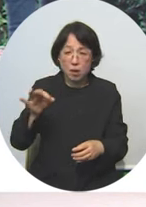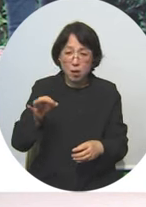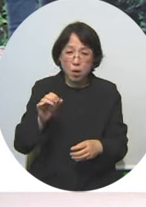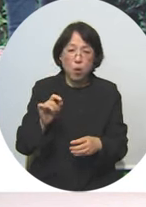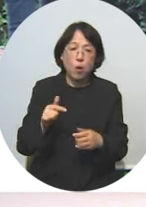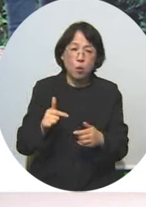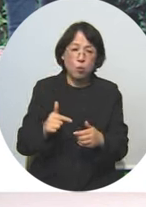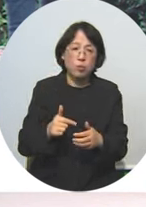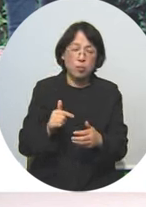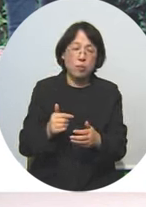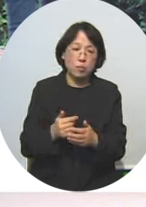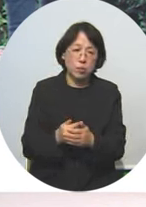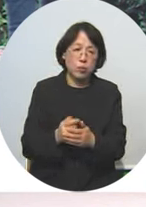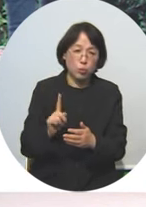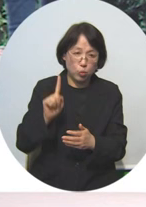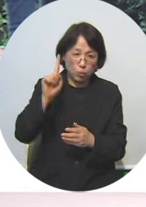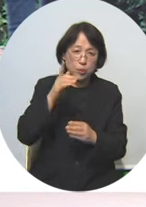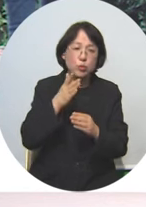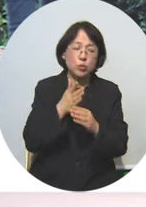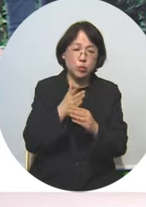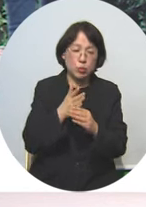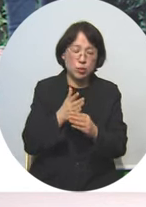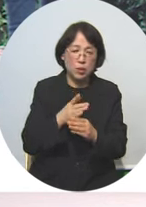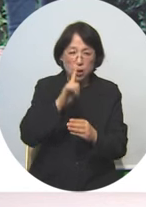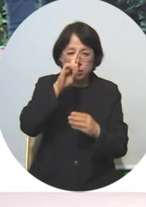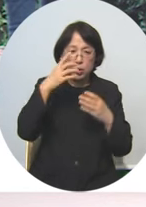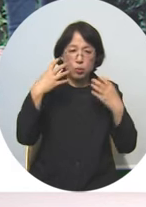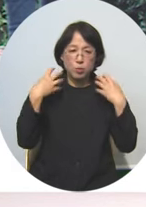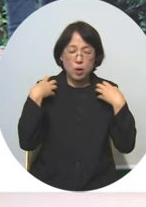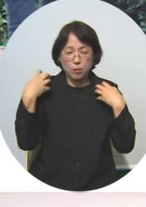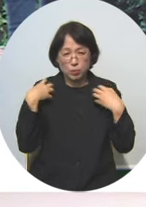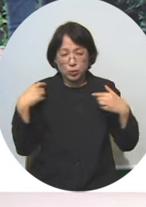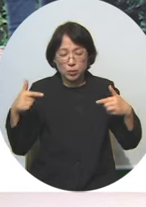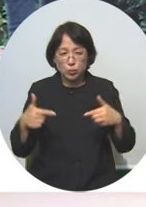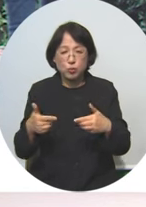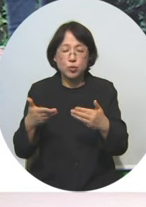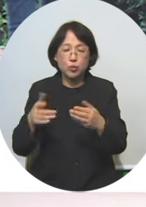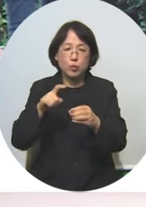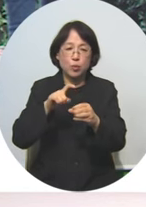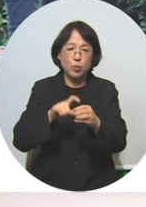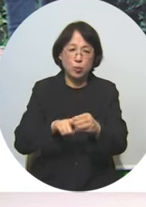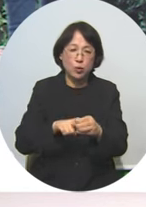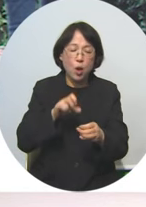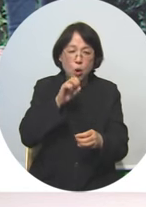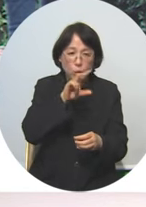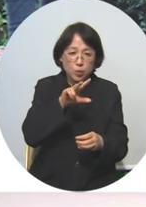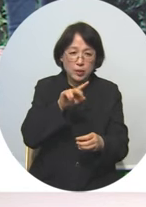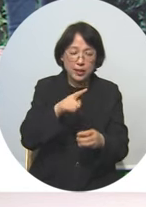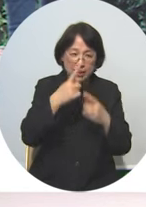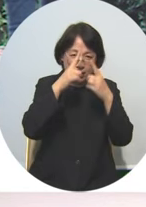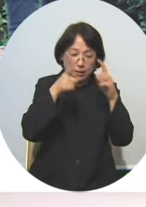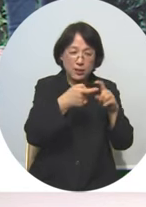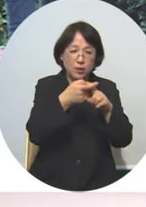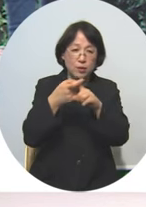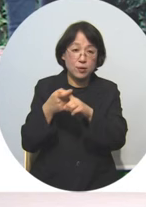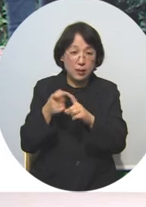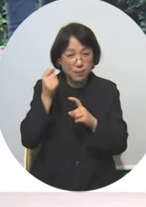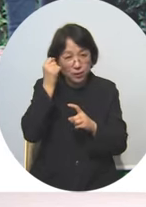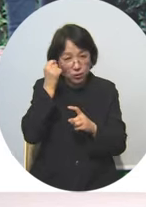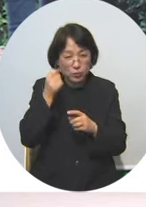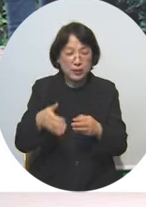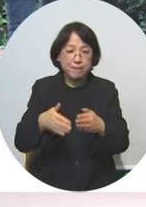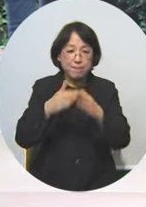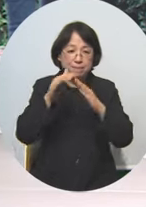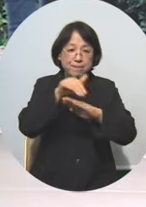정부가 대학생들의 주거 부담을 덜어주기 위해서 서울 용산에 대학생 연합 기숙사를 짓기로 했는데요. 윤현석